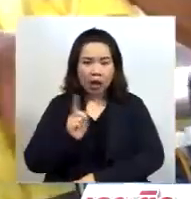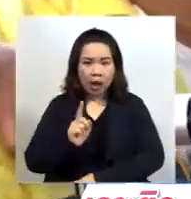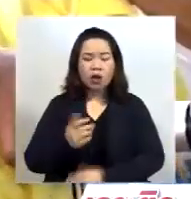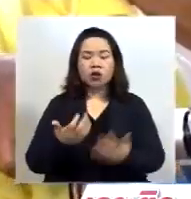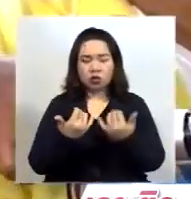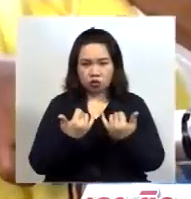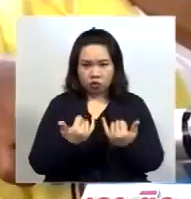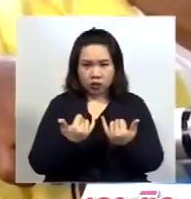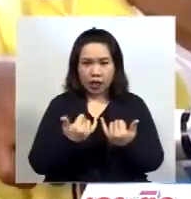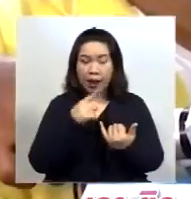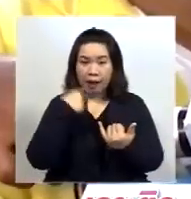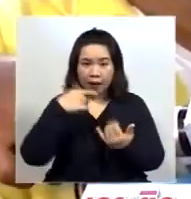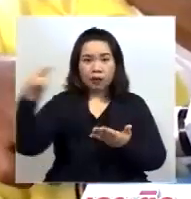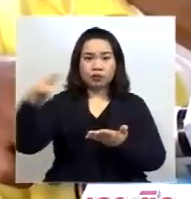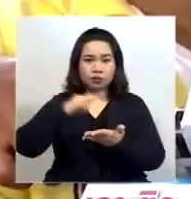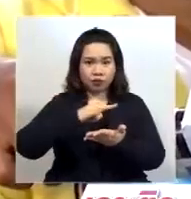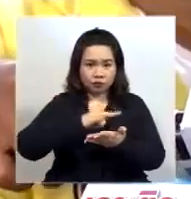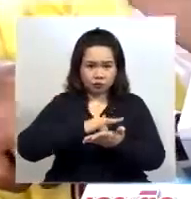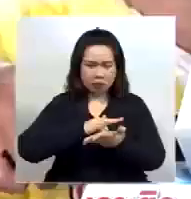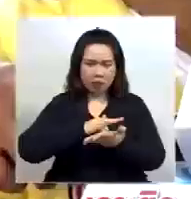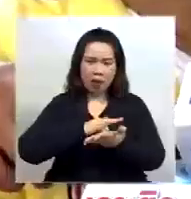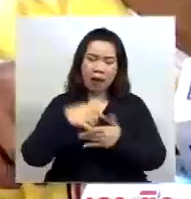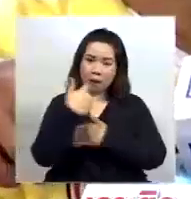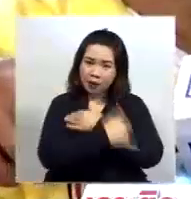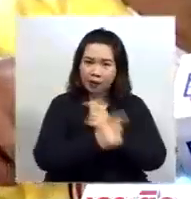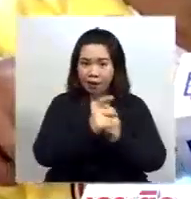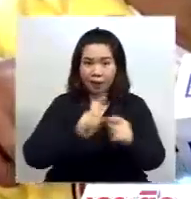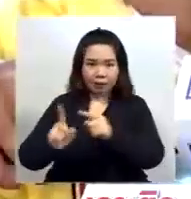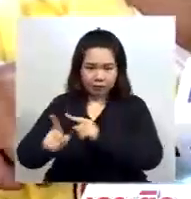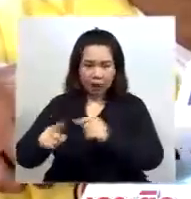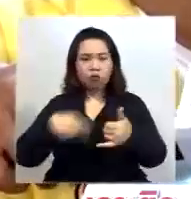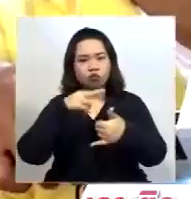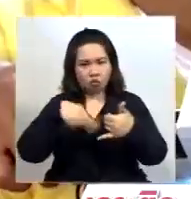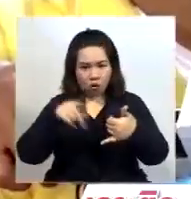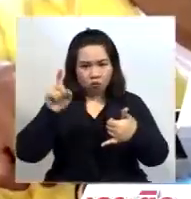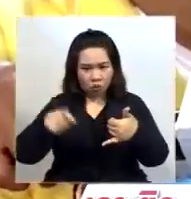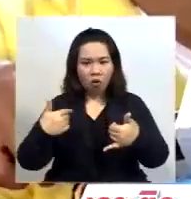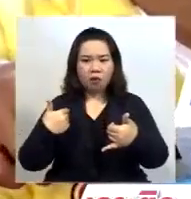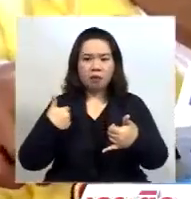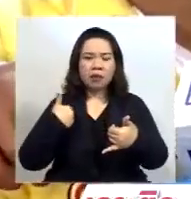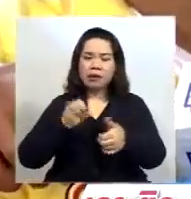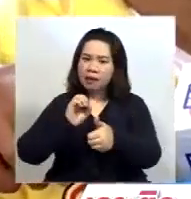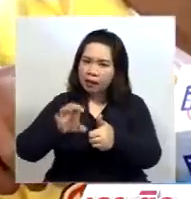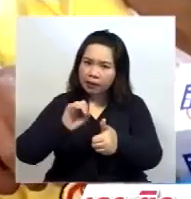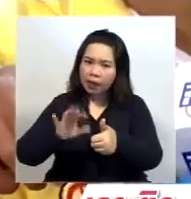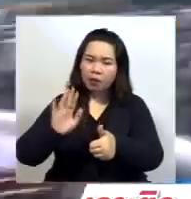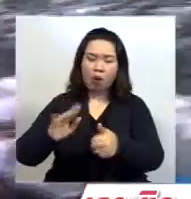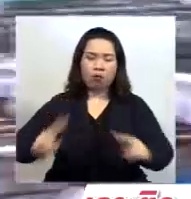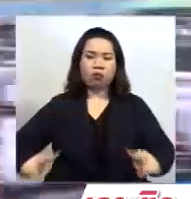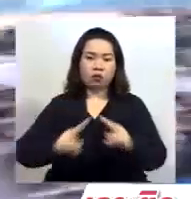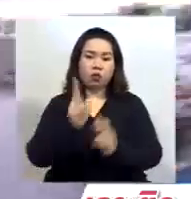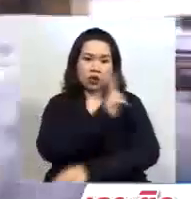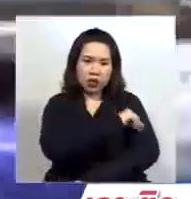นะคะว่าสำหรับคนที่เดินทางกลับมาจากประเทศกลุ่มเสี่ยงก็ต้องตรวจสุขภาพและปฏิบัติตามคำแนะนำของกระทรวงสาธารณสุขอย่าง